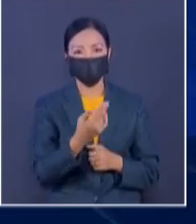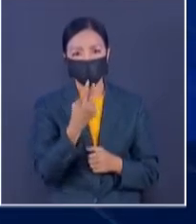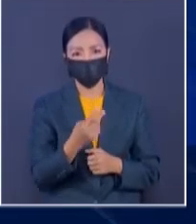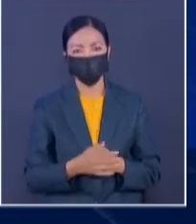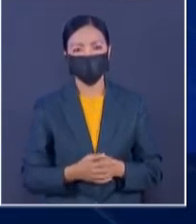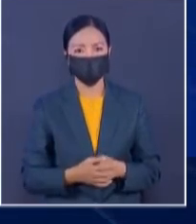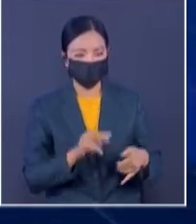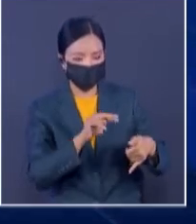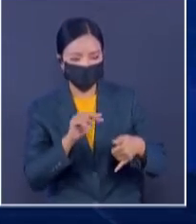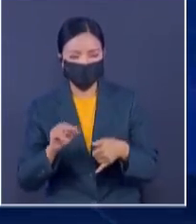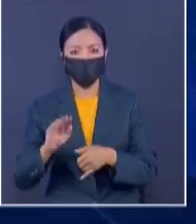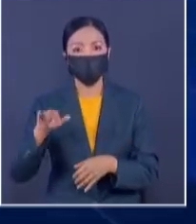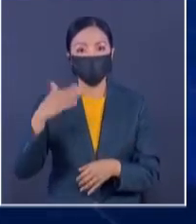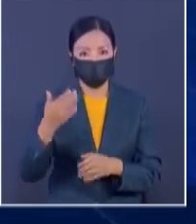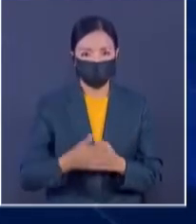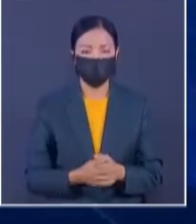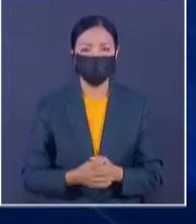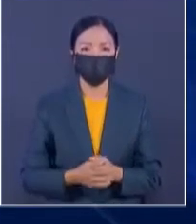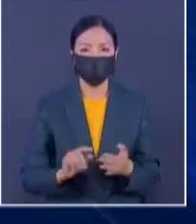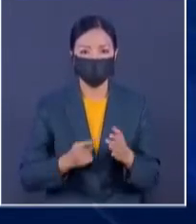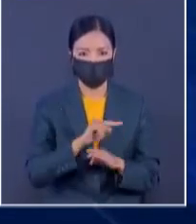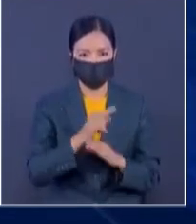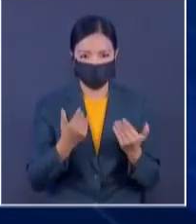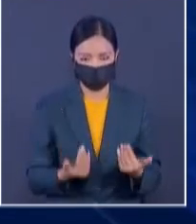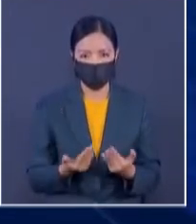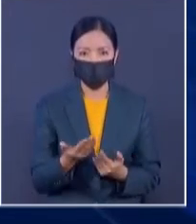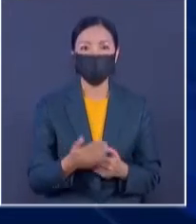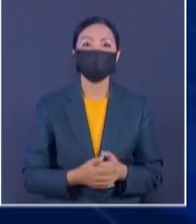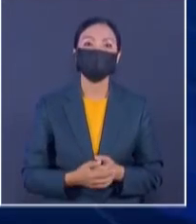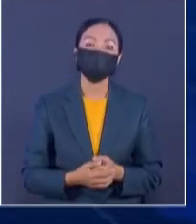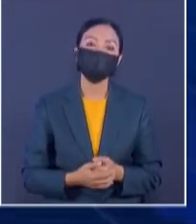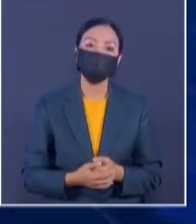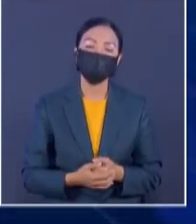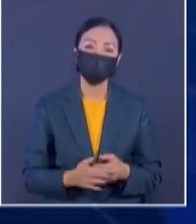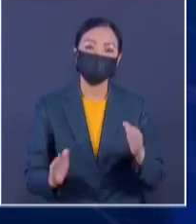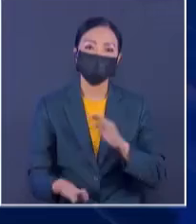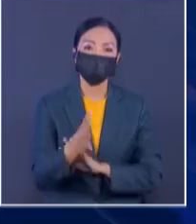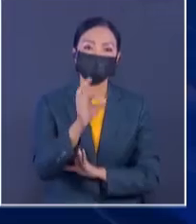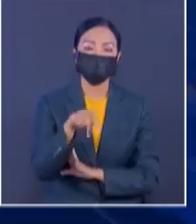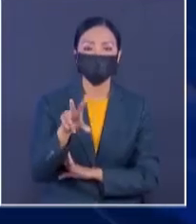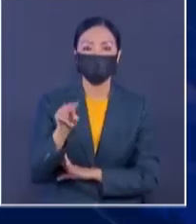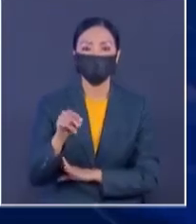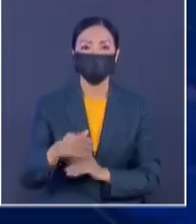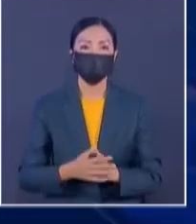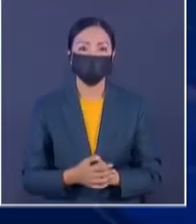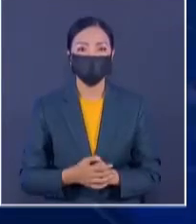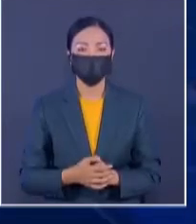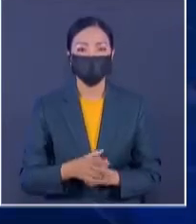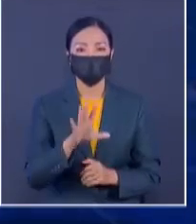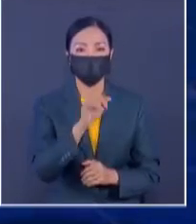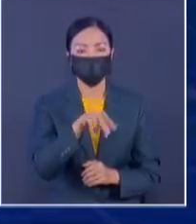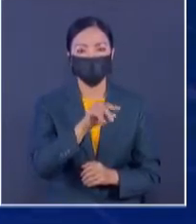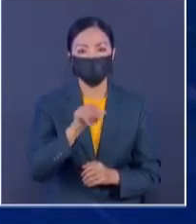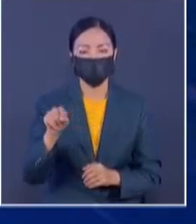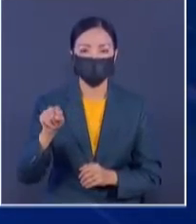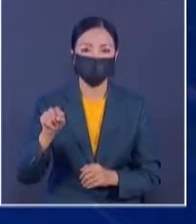ภาพทรัพย์สินก่อนได้นะครับก็ตั้งแต่วันนี้เนี่ยติดต่อไปได้ครับตั้งแต่ 9:30 น.ถึง 16:00 น.วัน